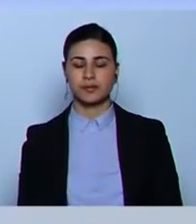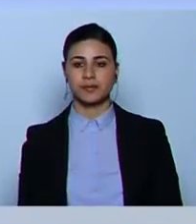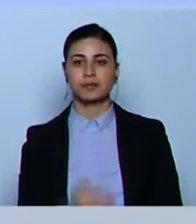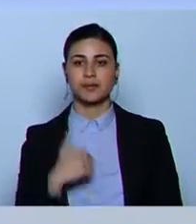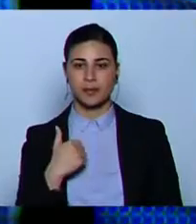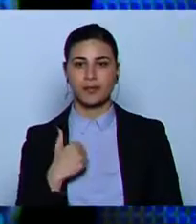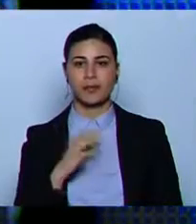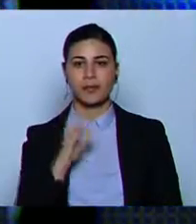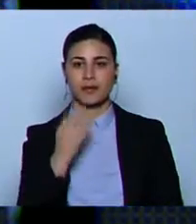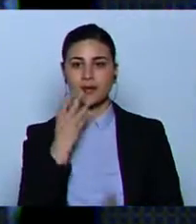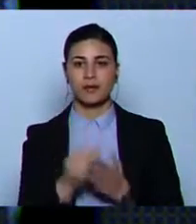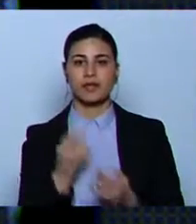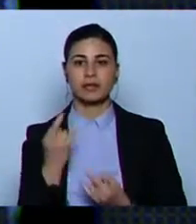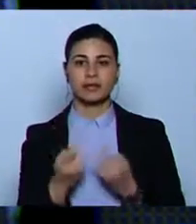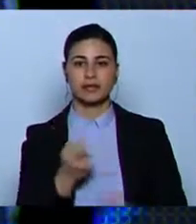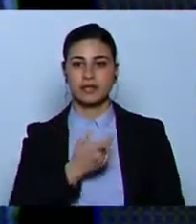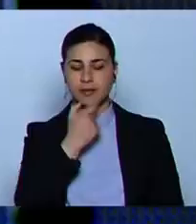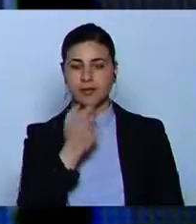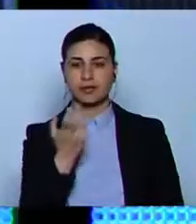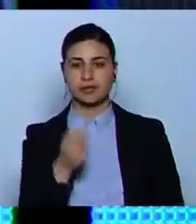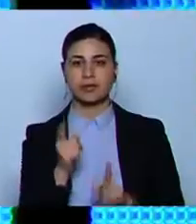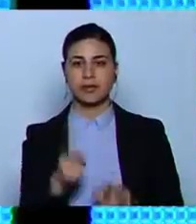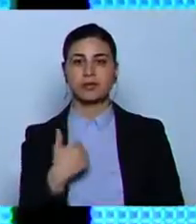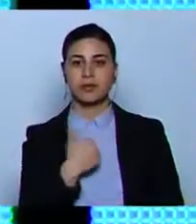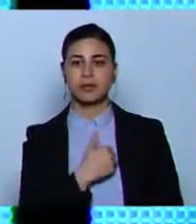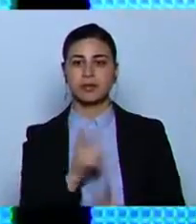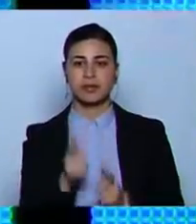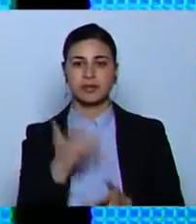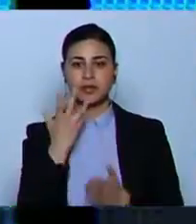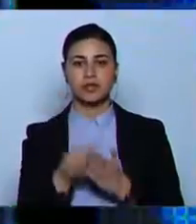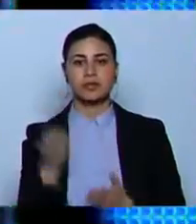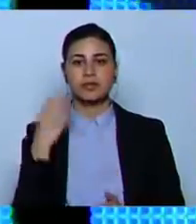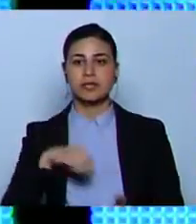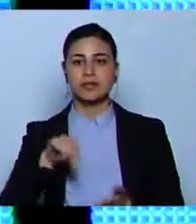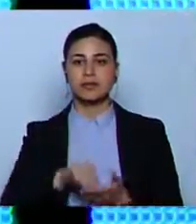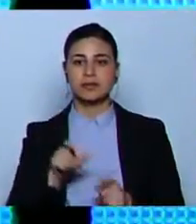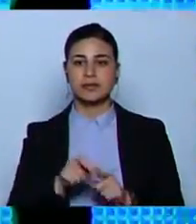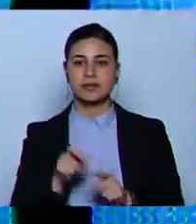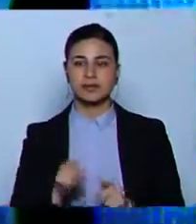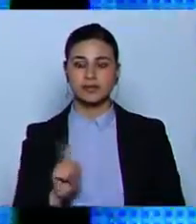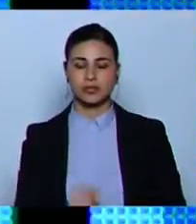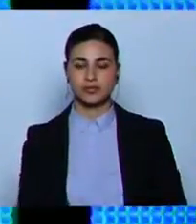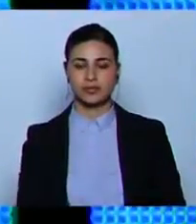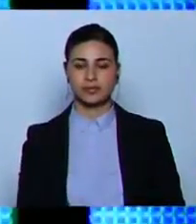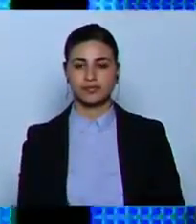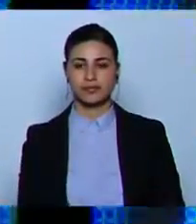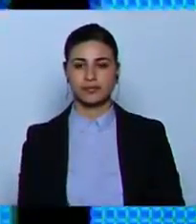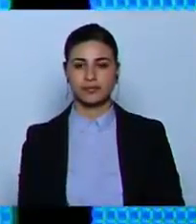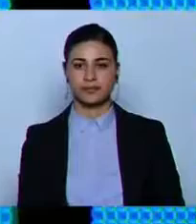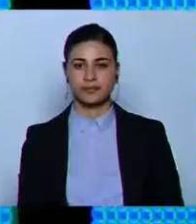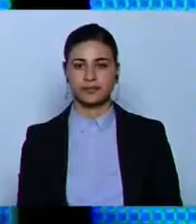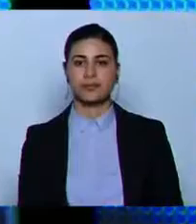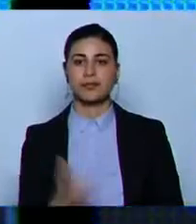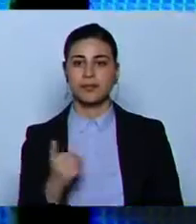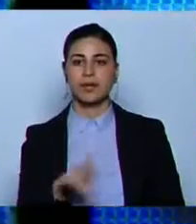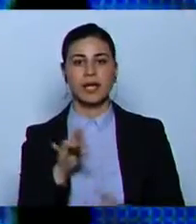მოგესალმებით, მივესალმებით თქვენს ტელემაყურებელს. მინდა ნამდვილად დავეთანხმოთ ჩემს წინა გამოსვლებს იმაში, რომ რა თქმა უნდა,